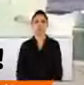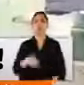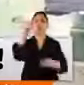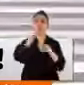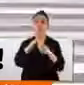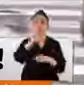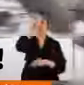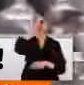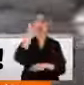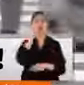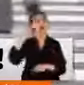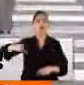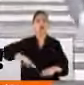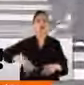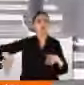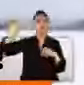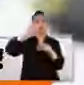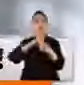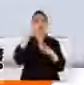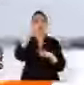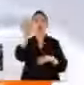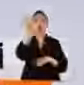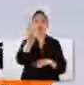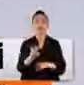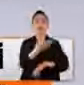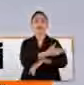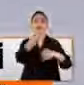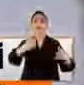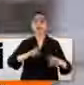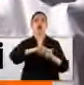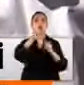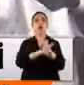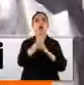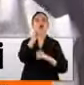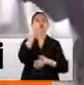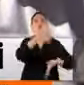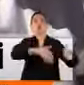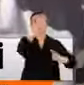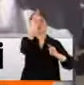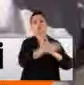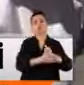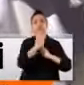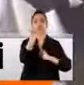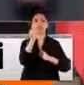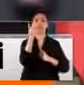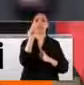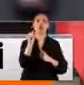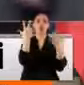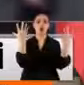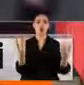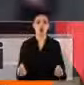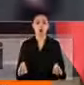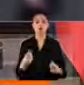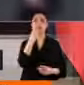Aralarında İstanbul, Ankara ve İzmir'in de bulunduğu 58 ilde hafta sonu sokağa çıkma kısıtlaması 2 güne çıktı.